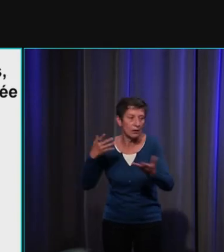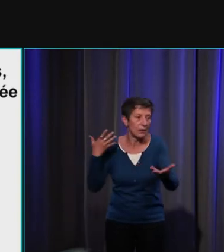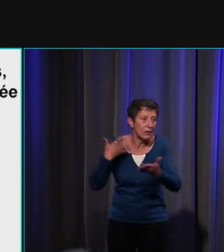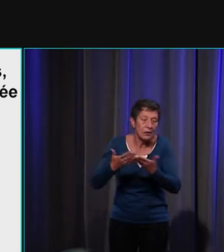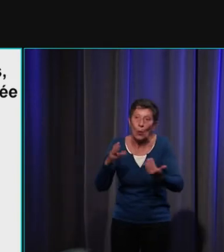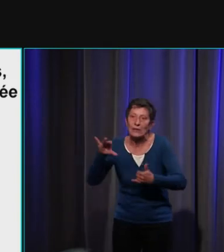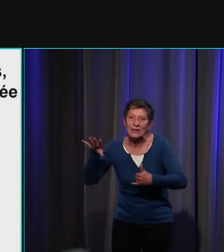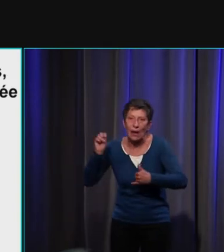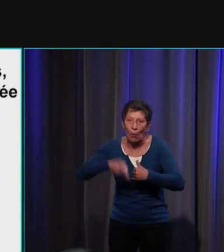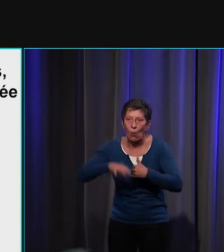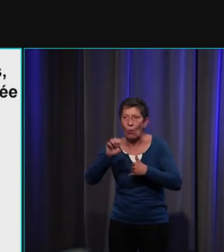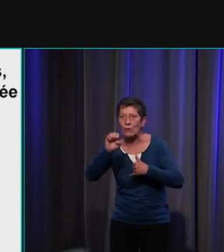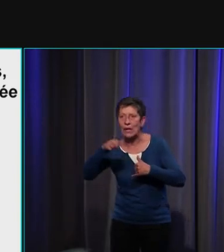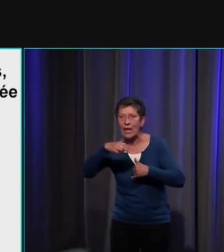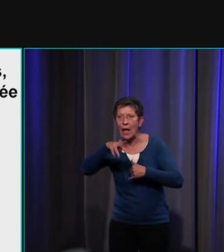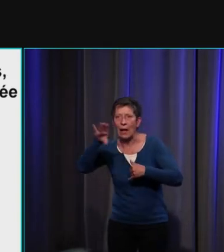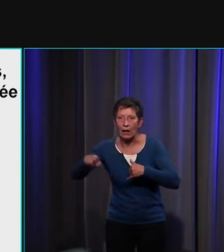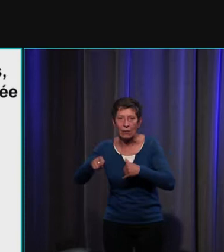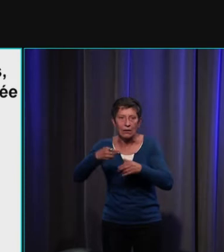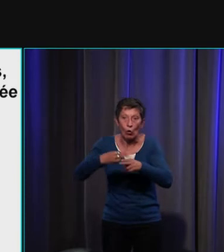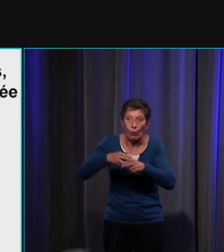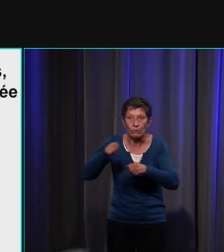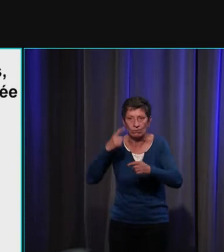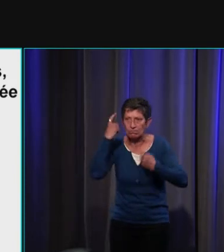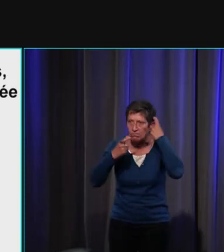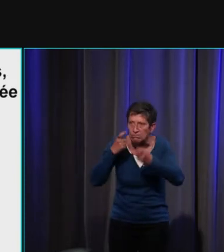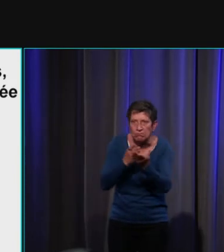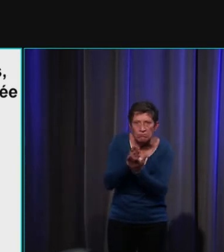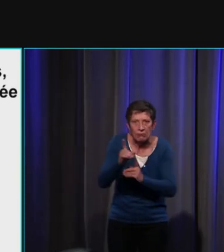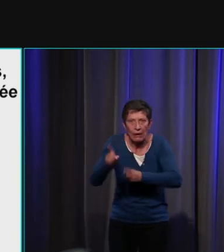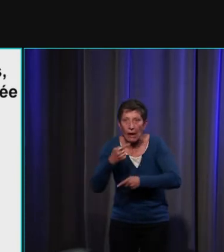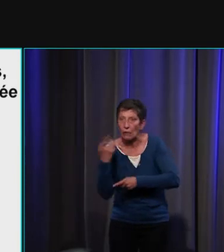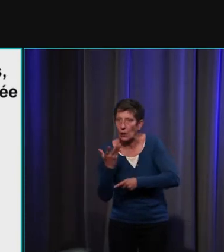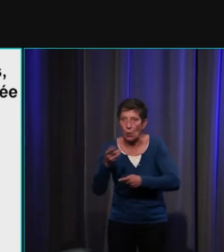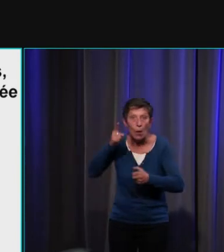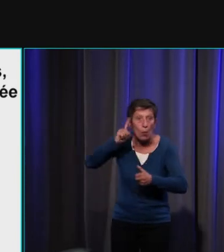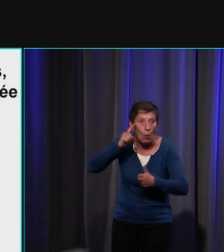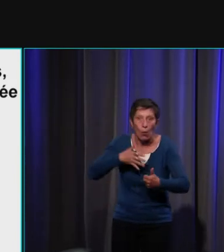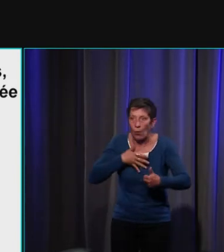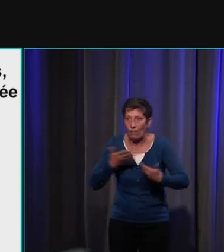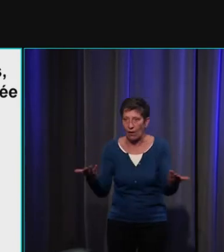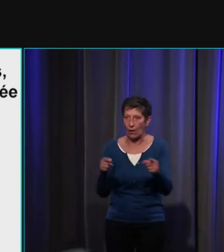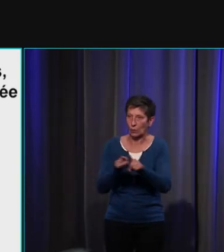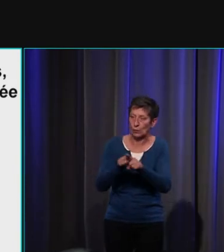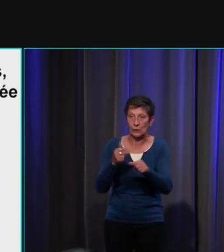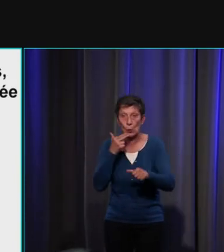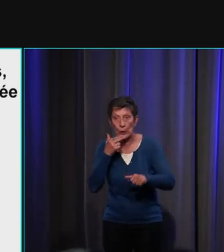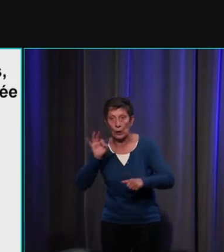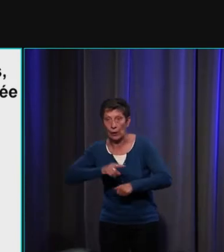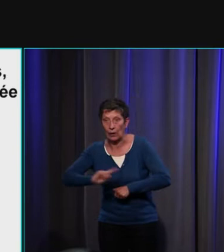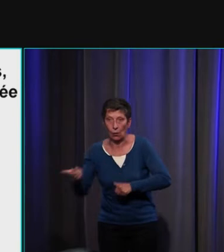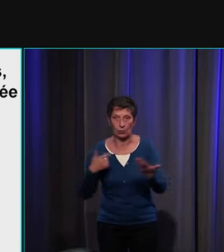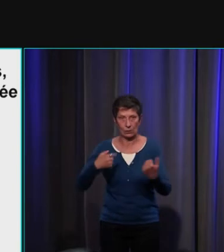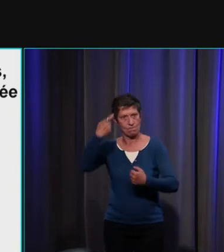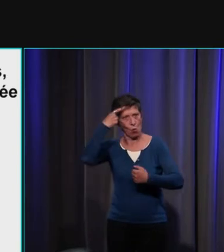qui traditionnellement à rome on réfléchit sur le sens de la guerre et sur l'utilité ou sur la